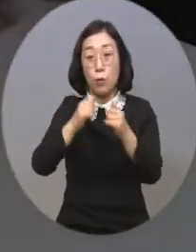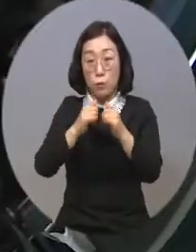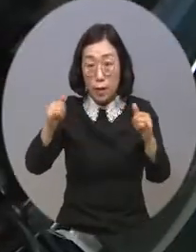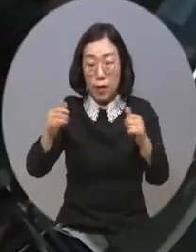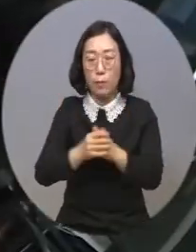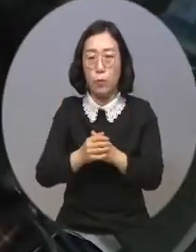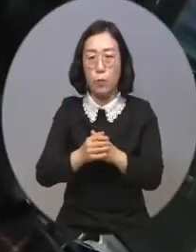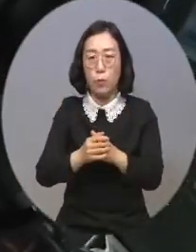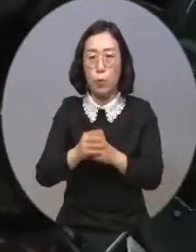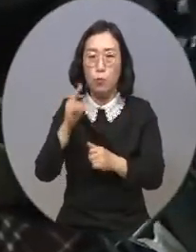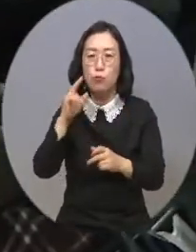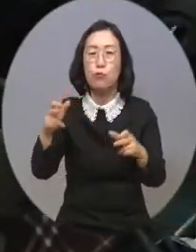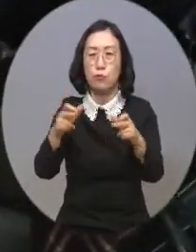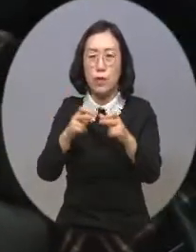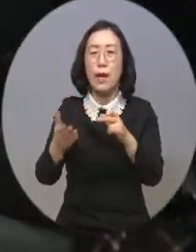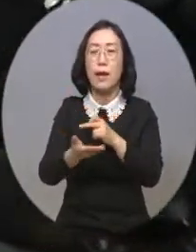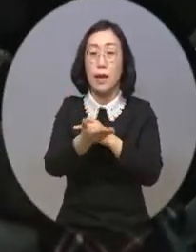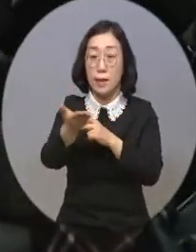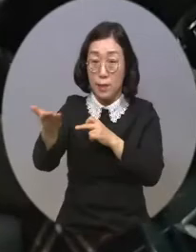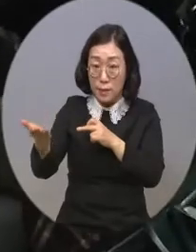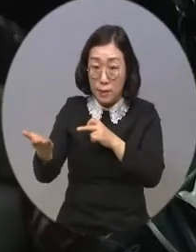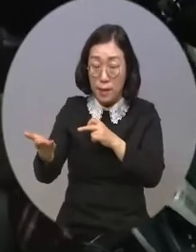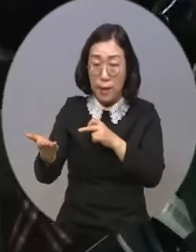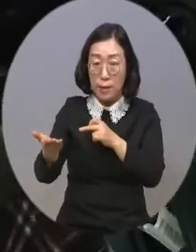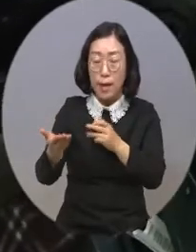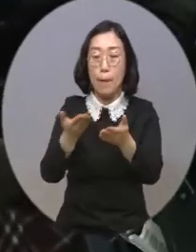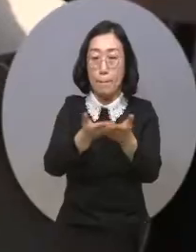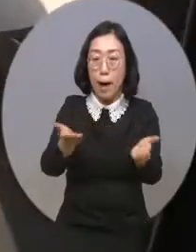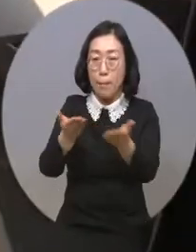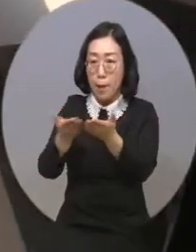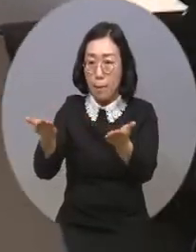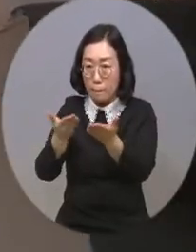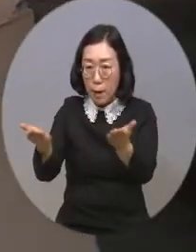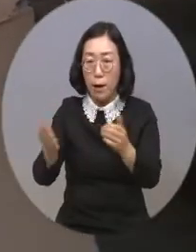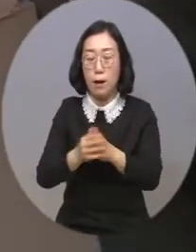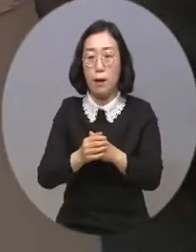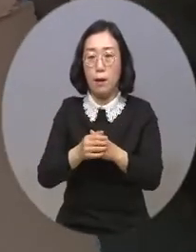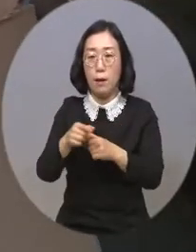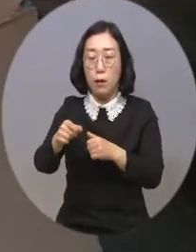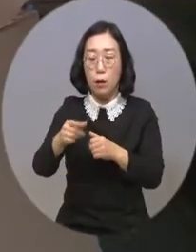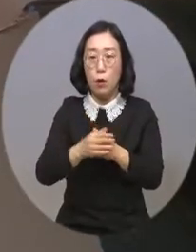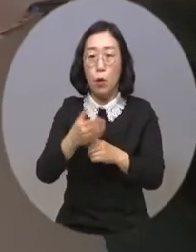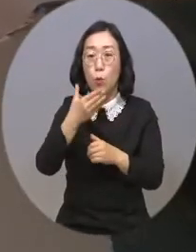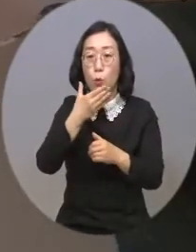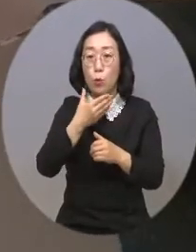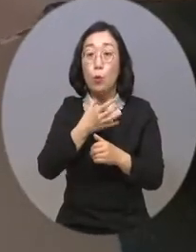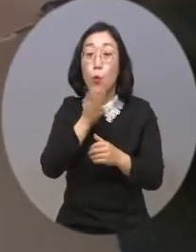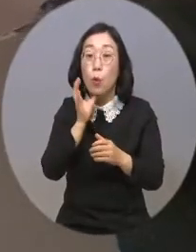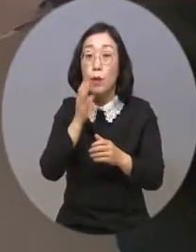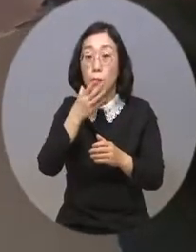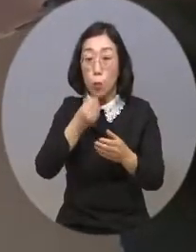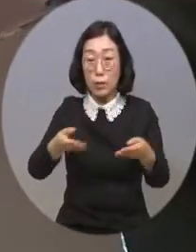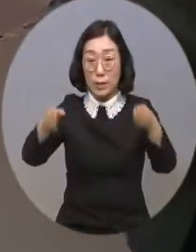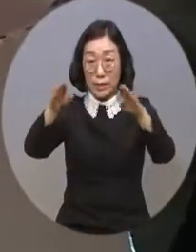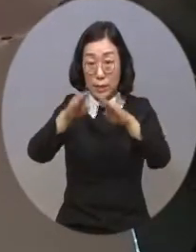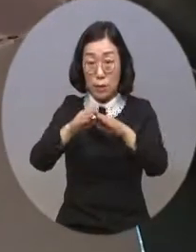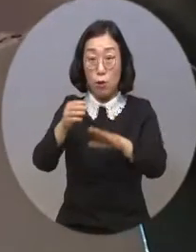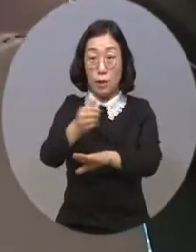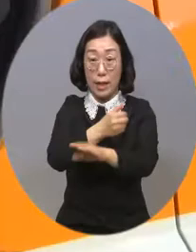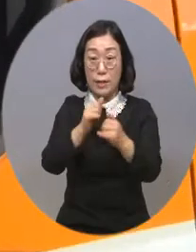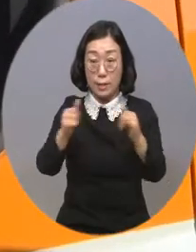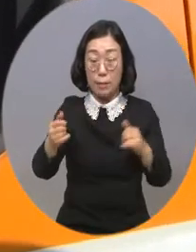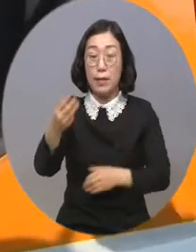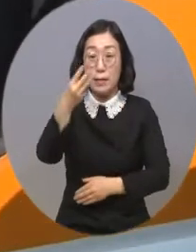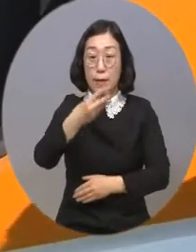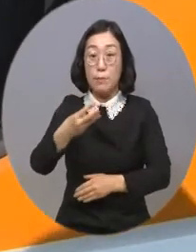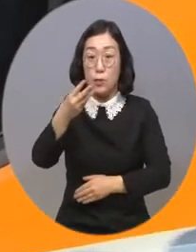차상위계층, 중증장애우 분들이 포함되어 있습니다. 현재 노인복지시설 이용자 3천여 명에게